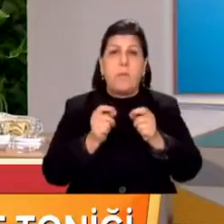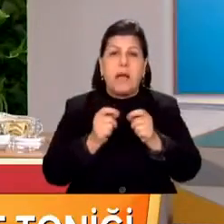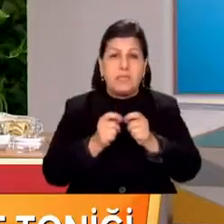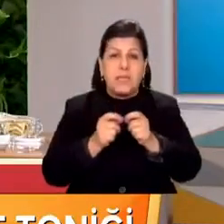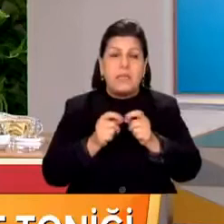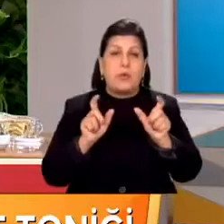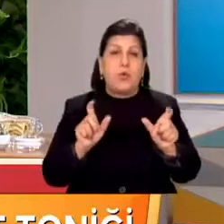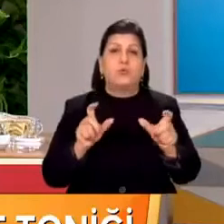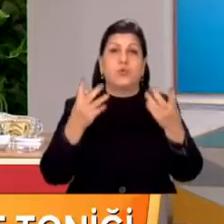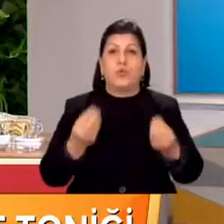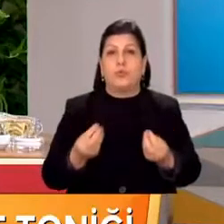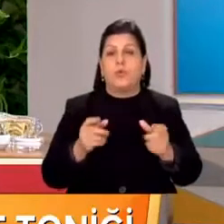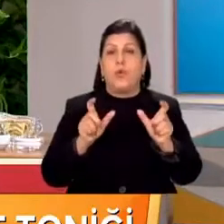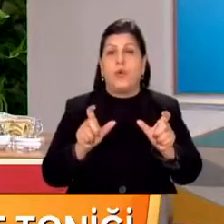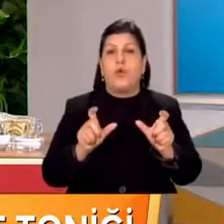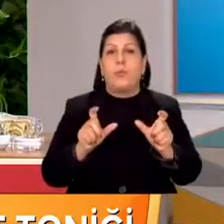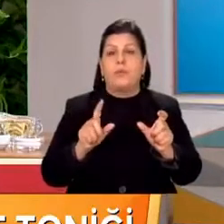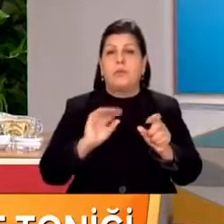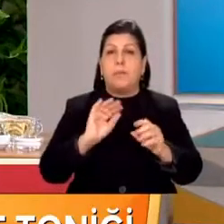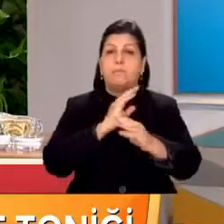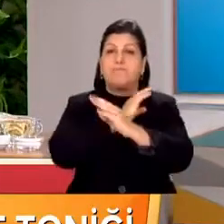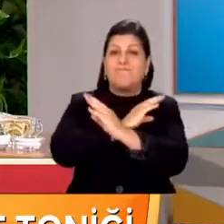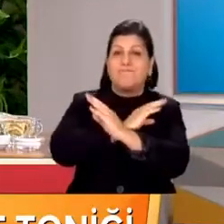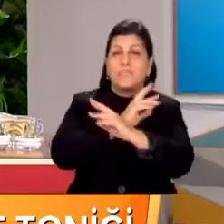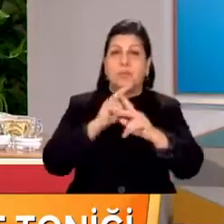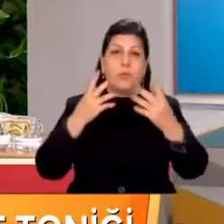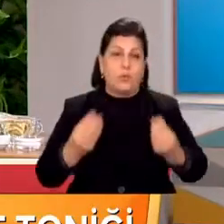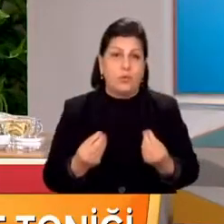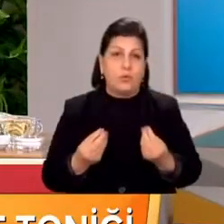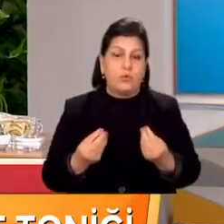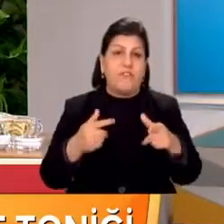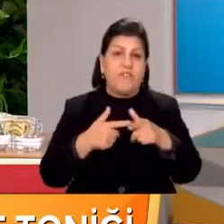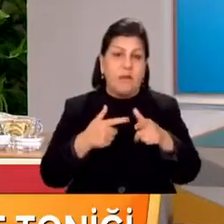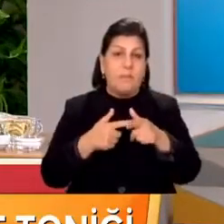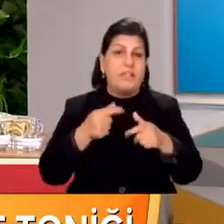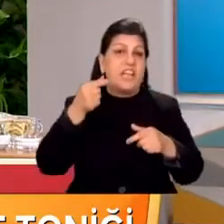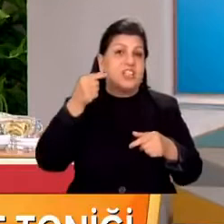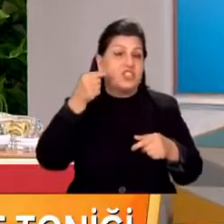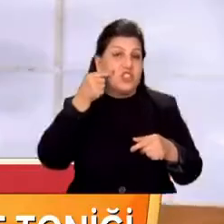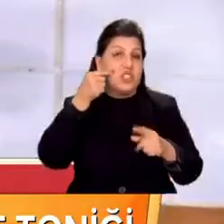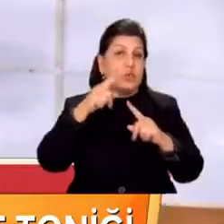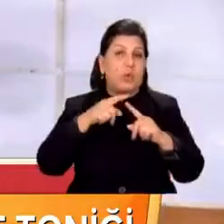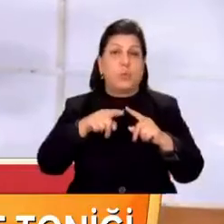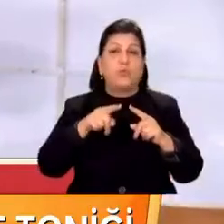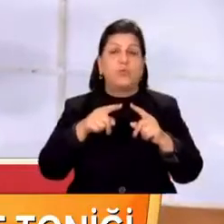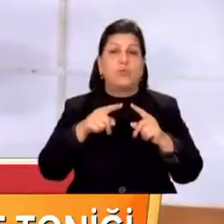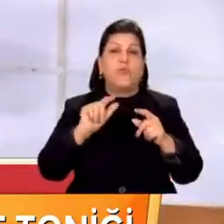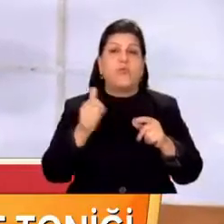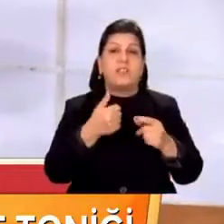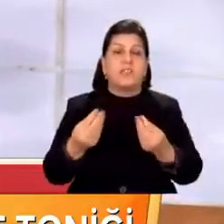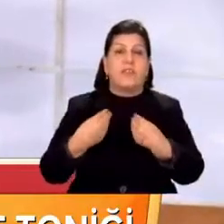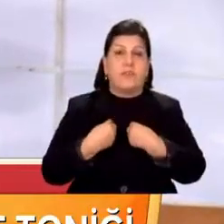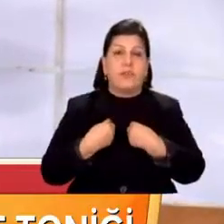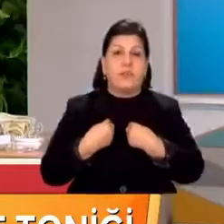korunmuş oluyoruz. Aslında bir koruma kalkanı oluşuyor cildimizin üzerinde. İşte fermente cilt toniği bunu sağlıyor. Bu